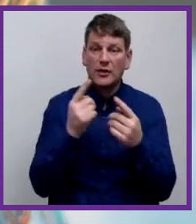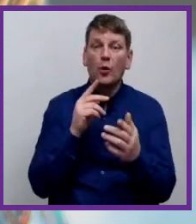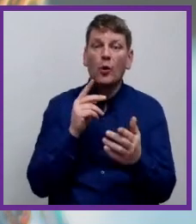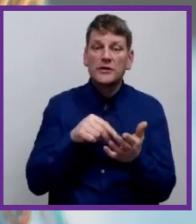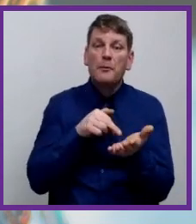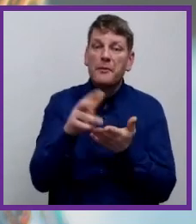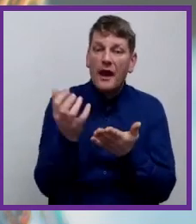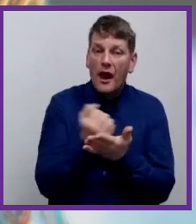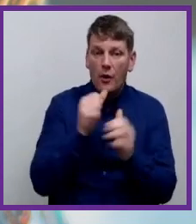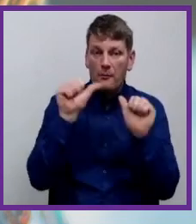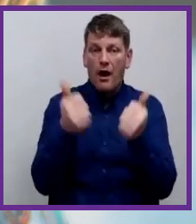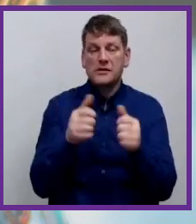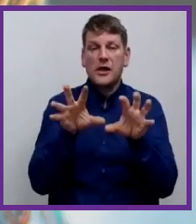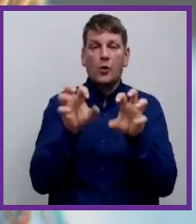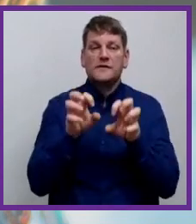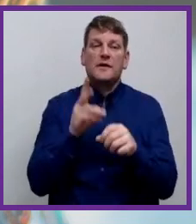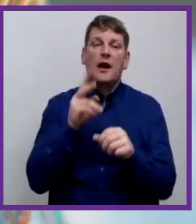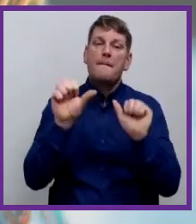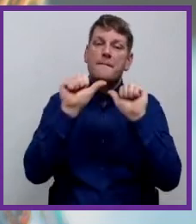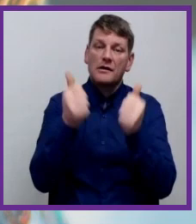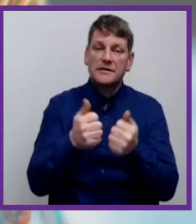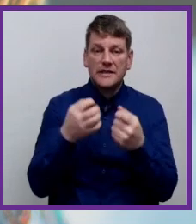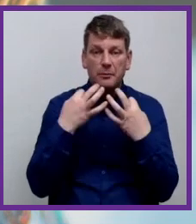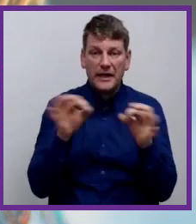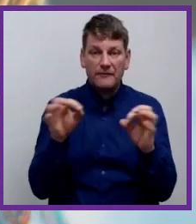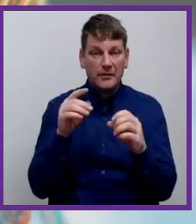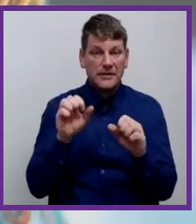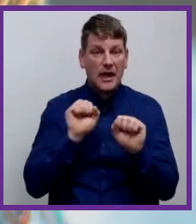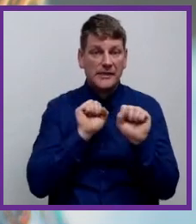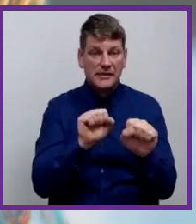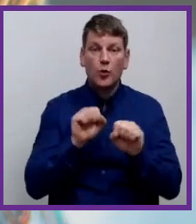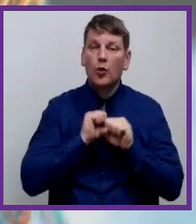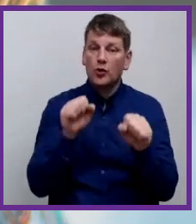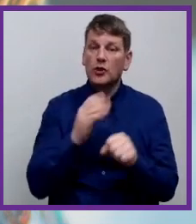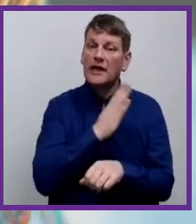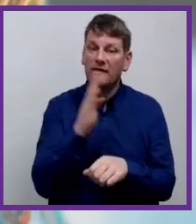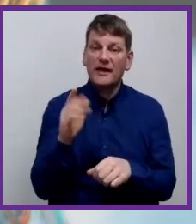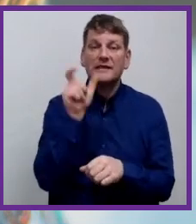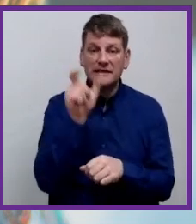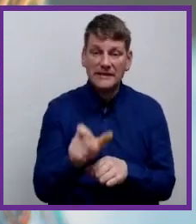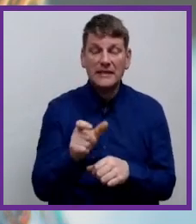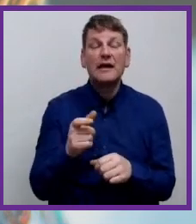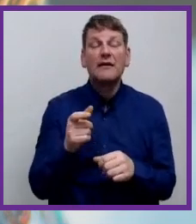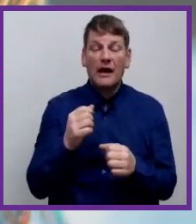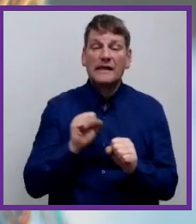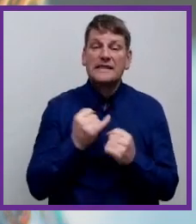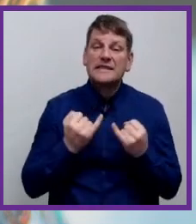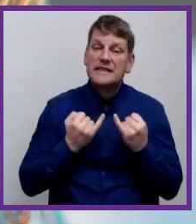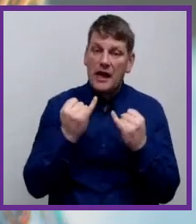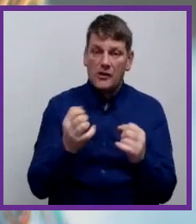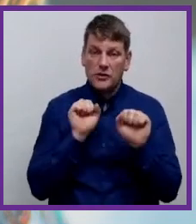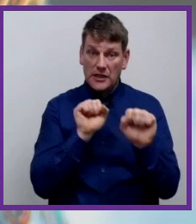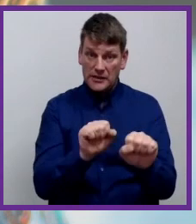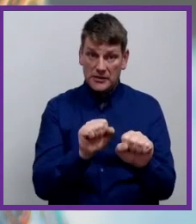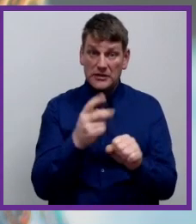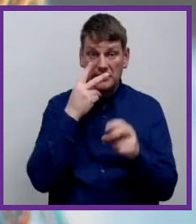mākslā ir uzsvērusi, ka mākslinieckās brīvības aizsardzība nodrošina ikvienu cilvēku cieņas aizsardzību. Un, teicam,